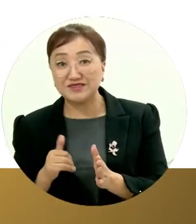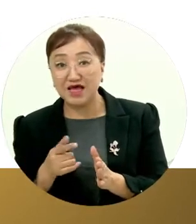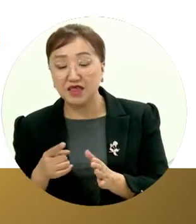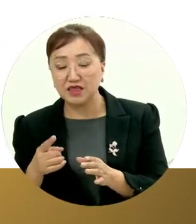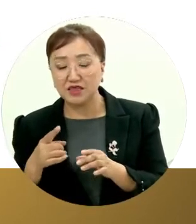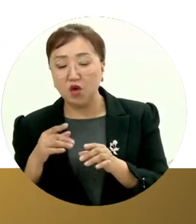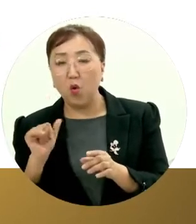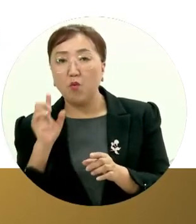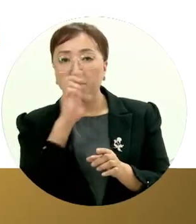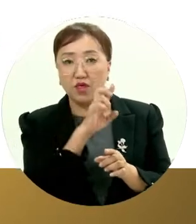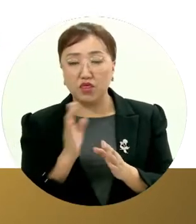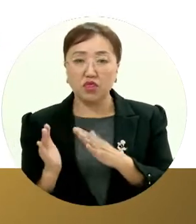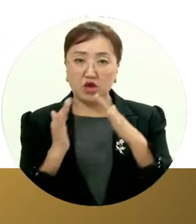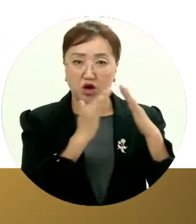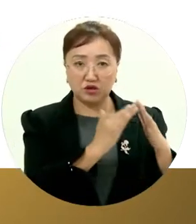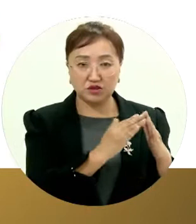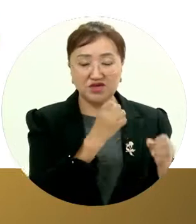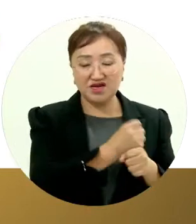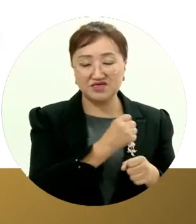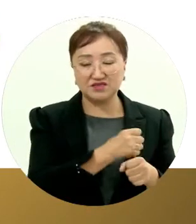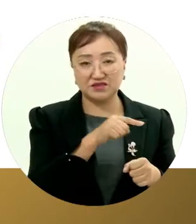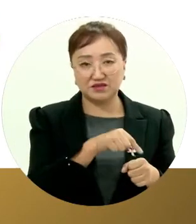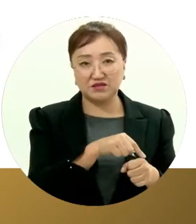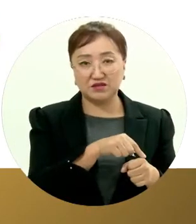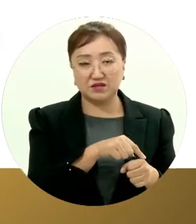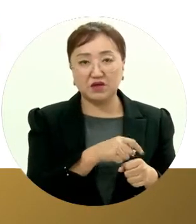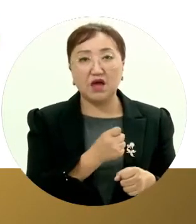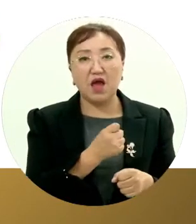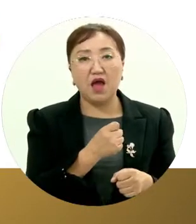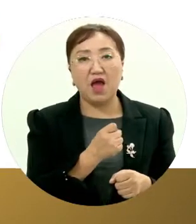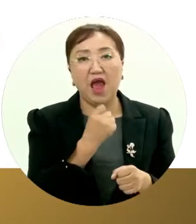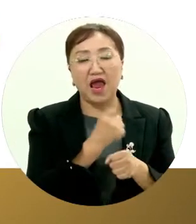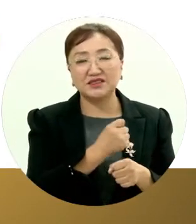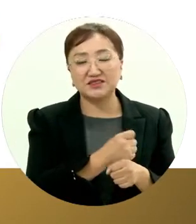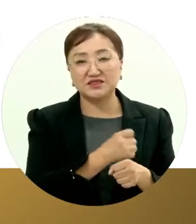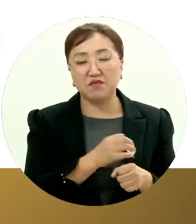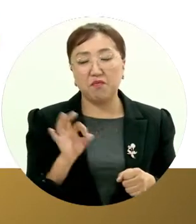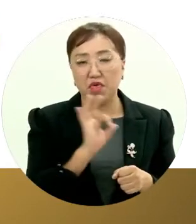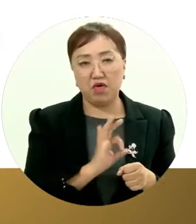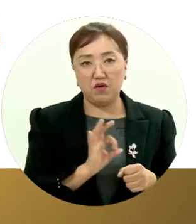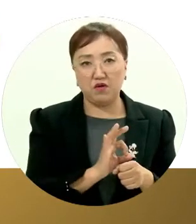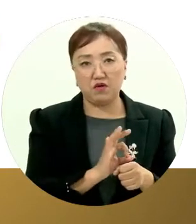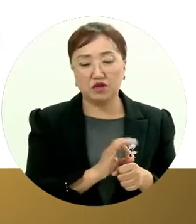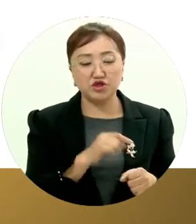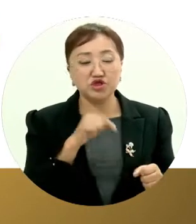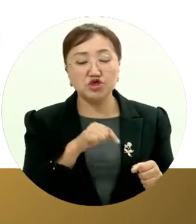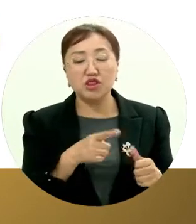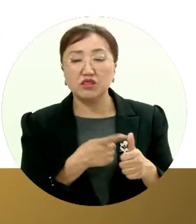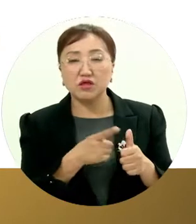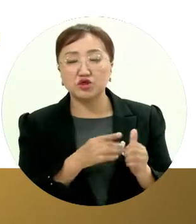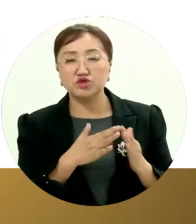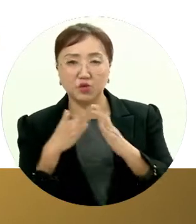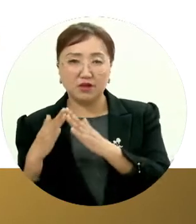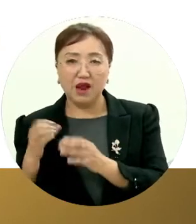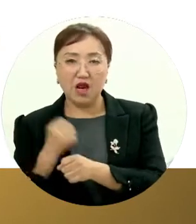хурж ирж ажиллах шаардлагатай болдог хүүхдүүдээ дагаад тэгээ нэг хэсэгтээ орж ирээд ажилгүй байна. Тэр